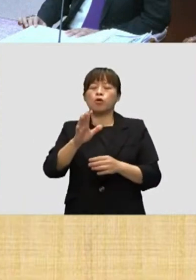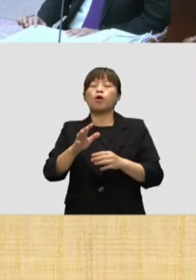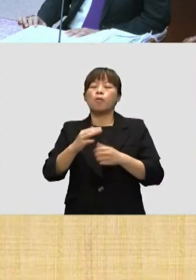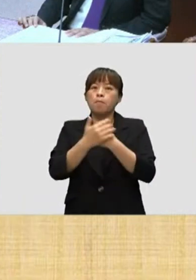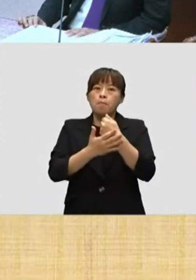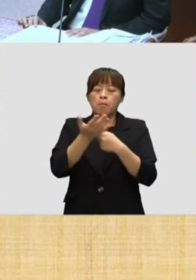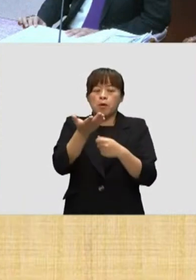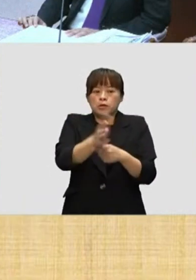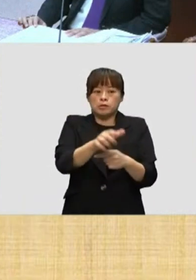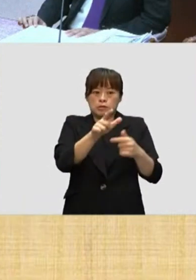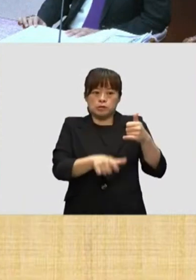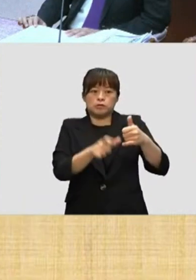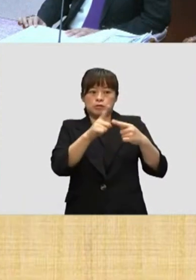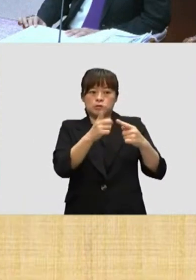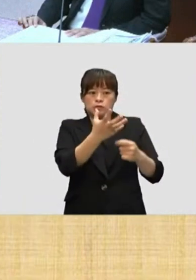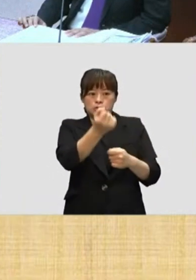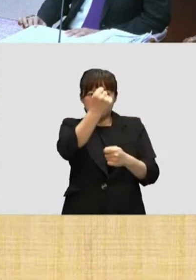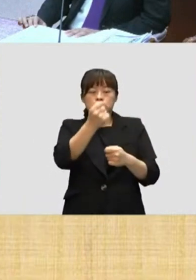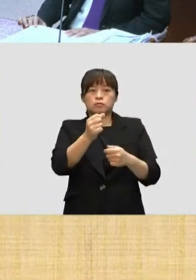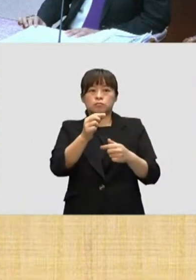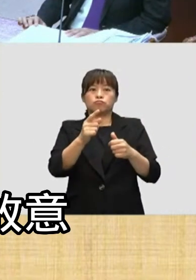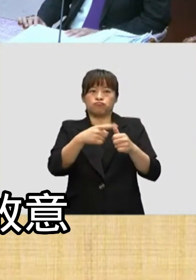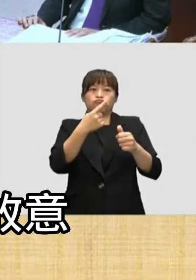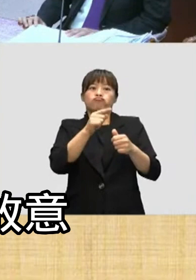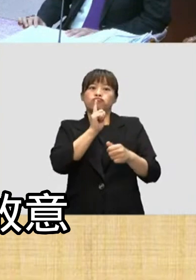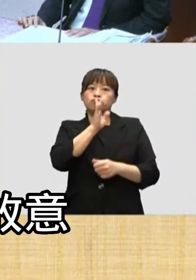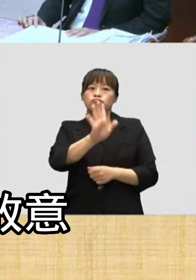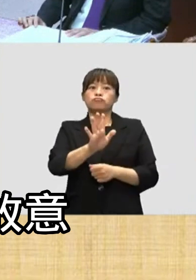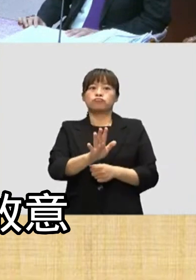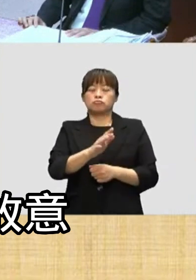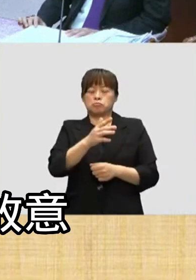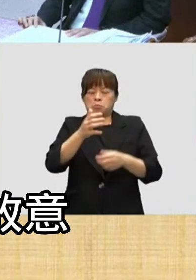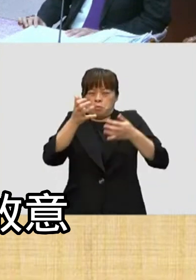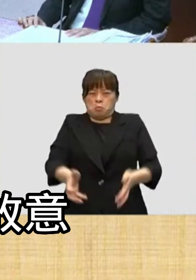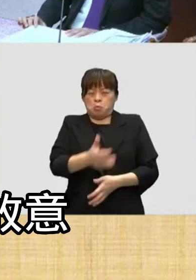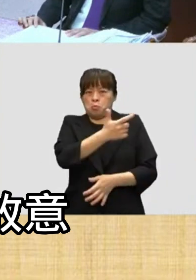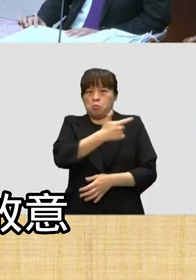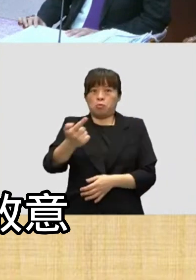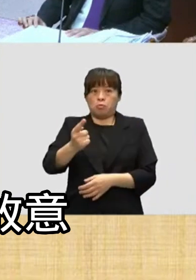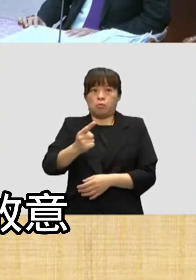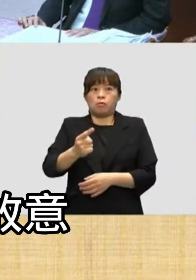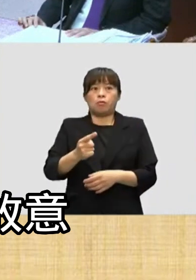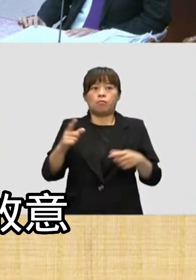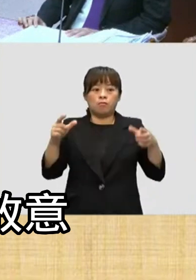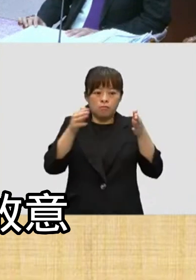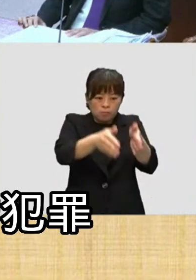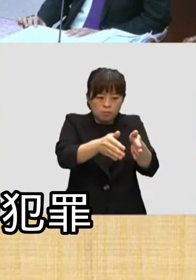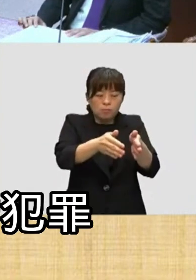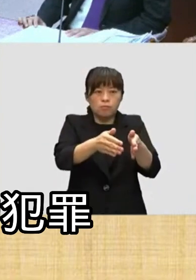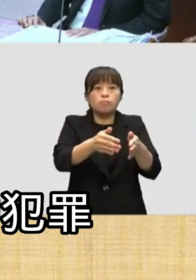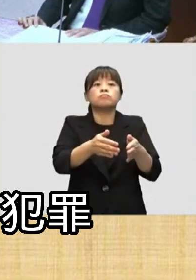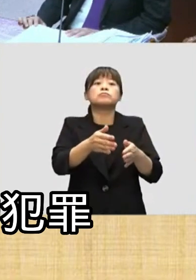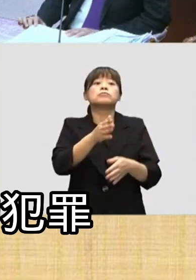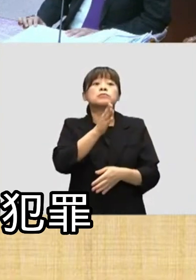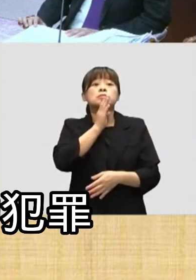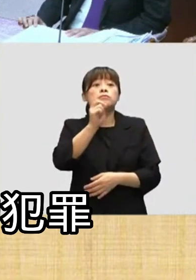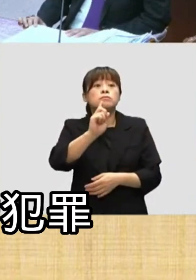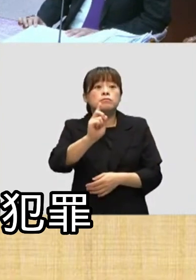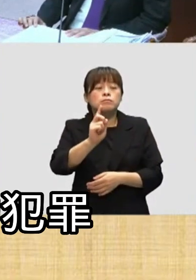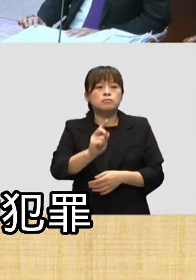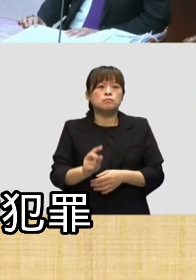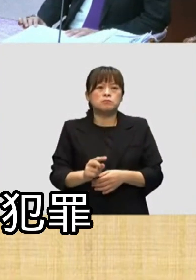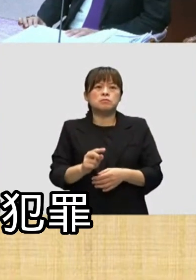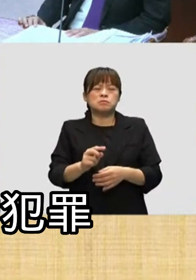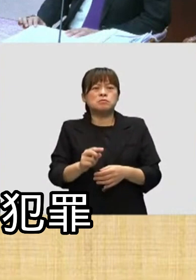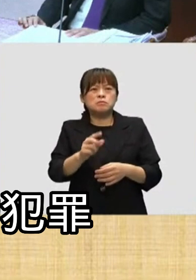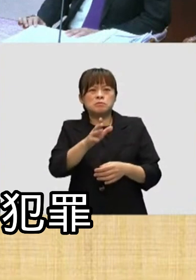死刑犯人权保证条款第1条意旨，将情节最严重的罪限缩在直接故意，也就是说纵